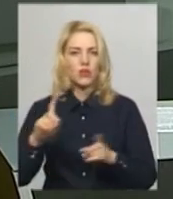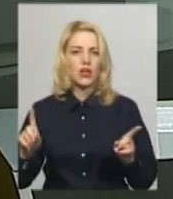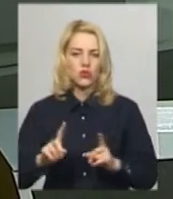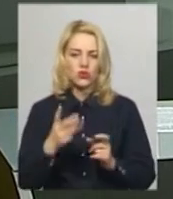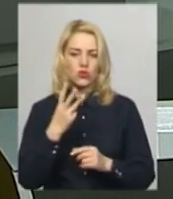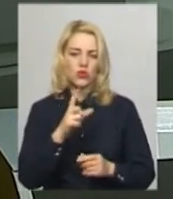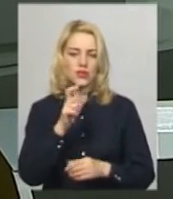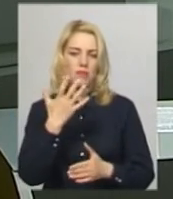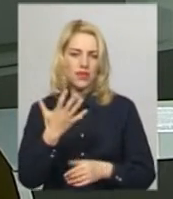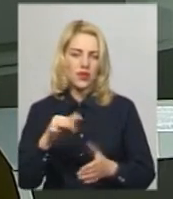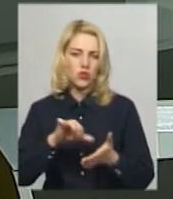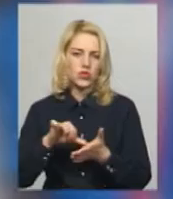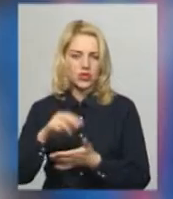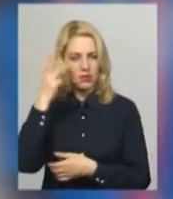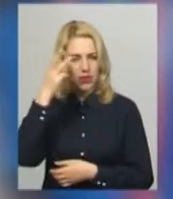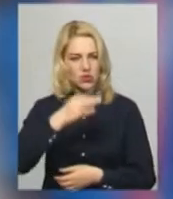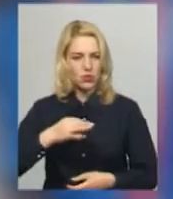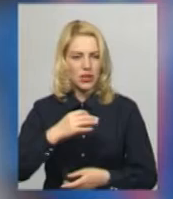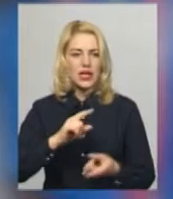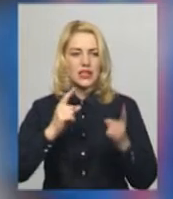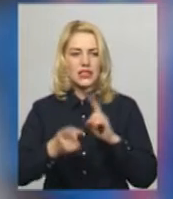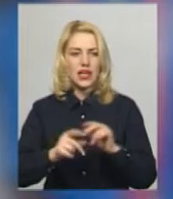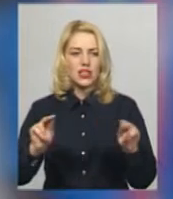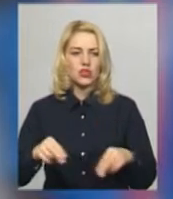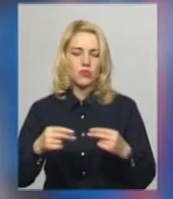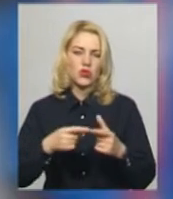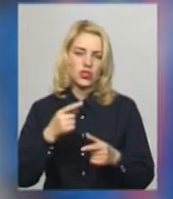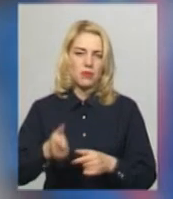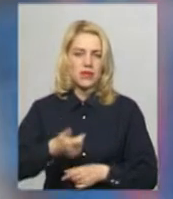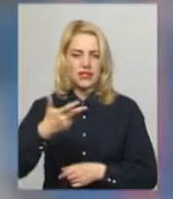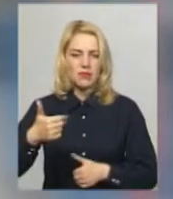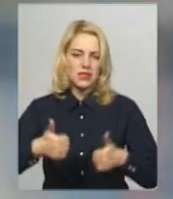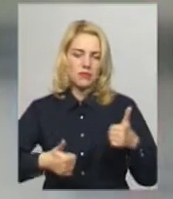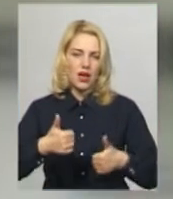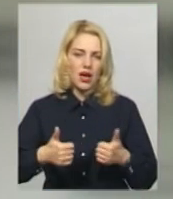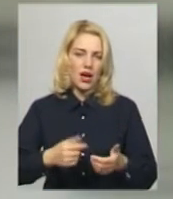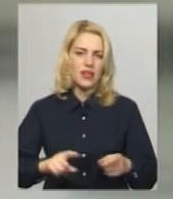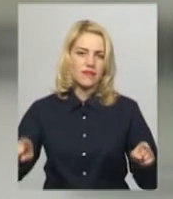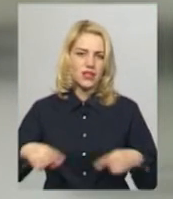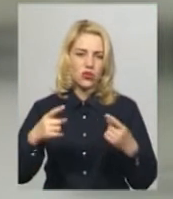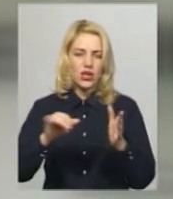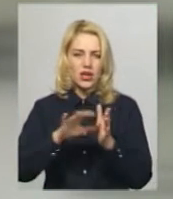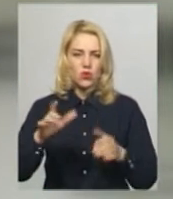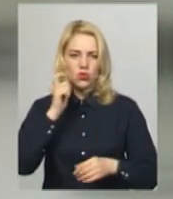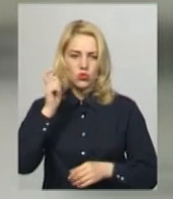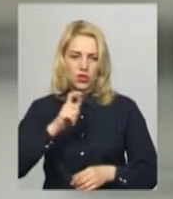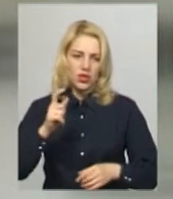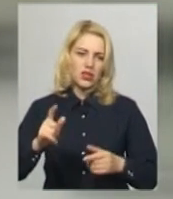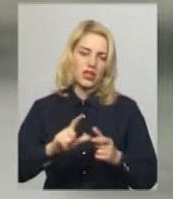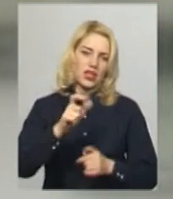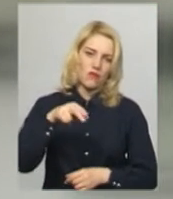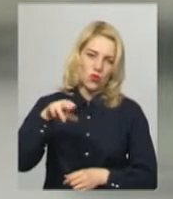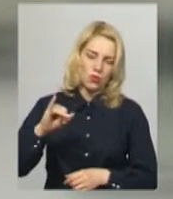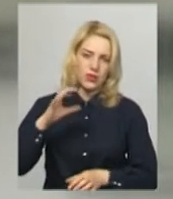5 учасників з Хмельницької області стали чемпіонами чи призерами змагань і встановили рекорди України, Європи чи світу.